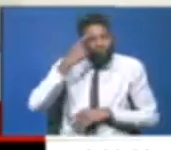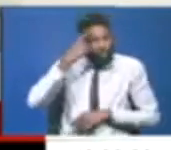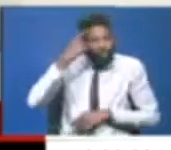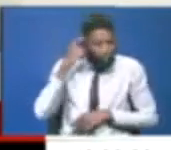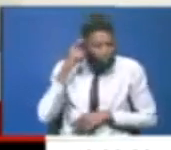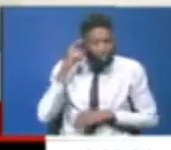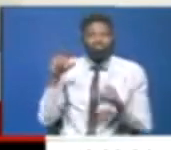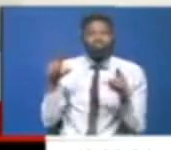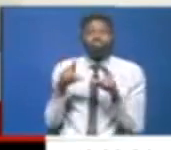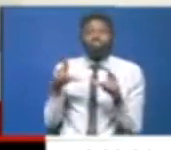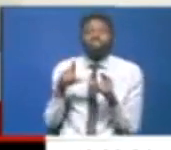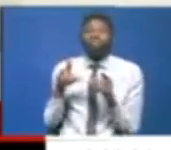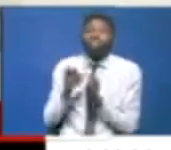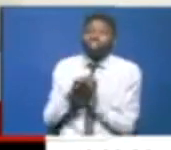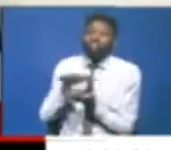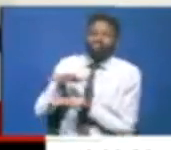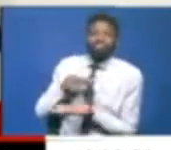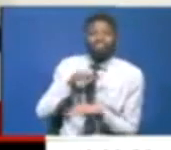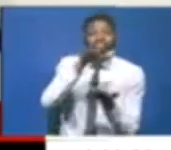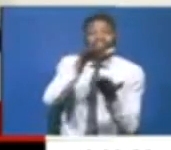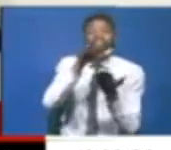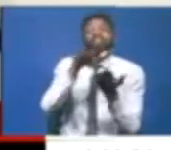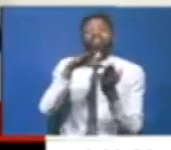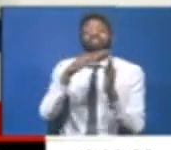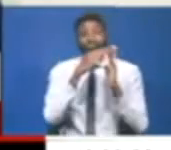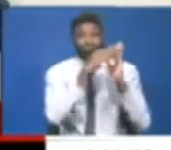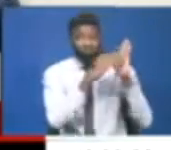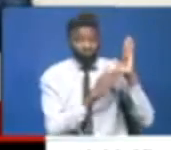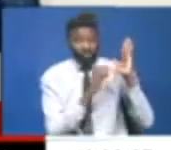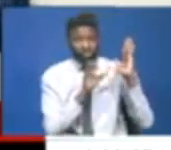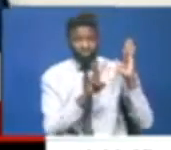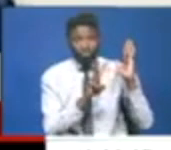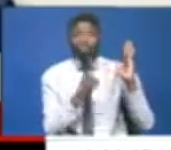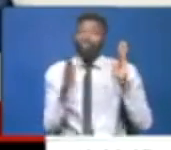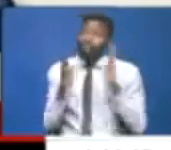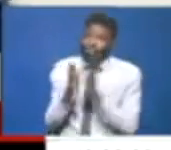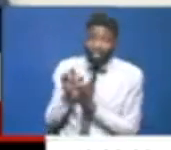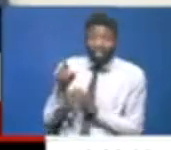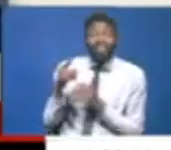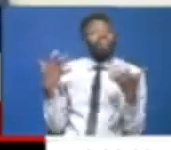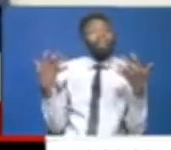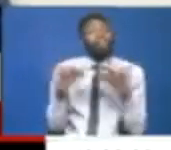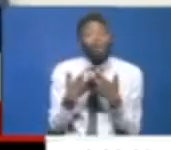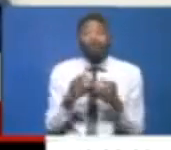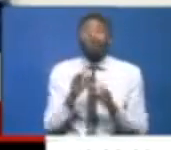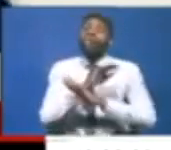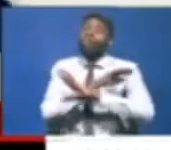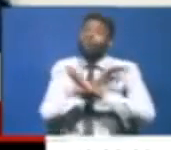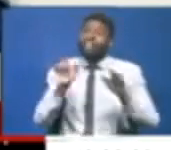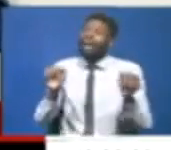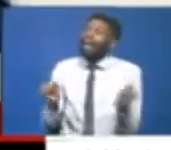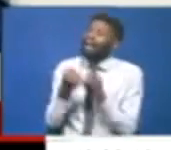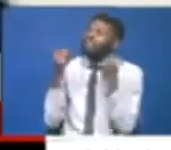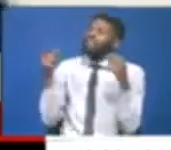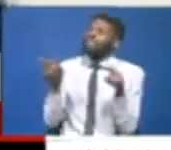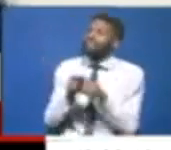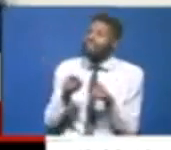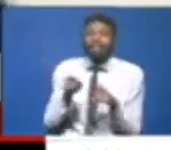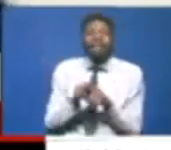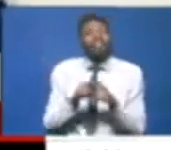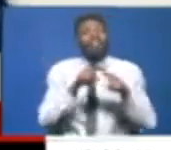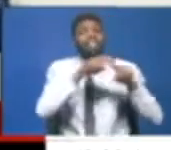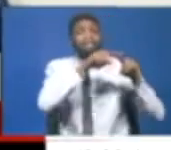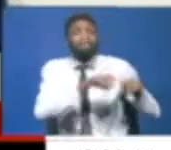shuleni, waambatanishe haya unayoeleza kwa wasifu wako yanaambatana na yale. Basi isiwe ni jambo la kujadili